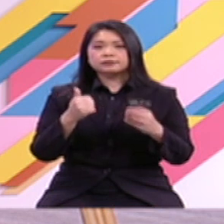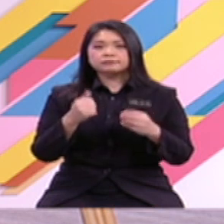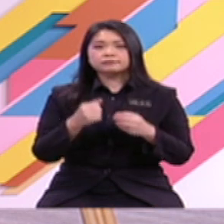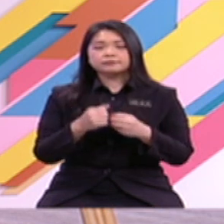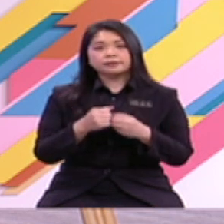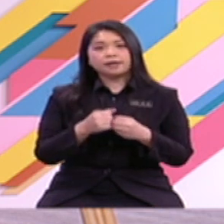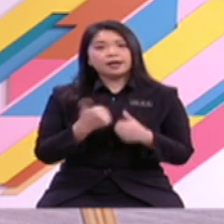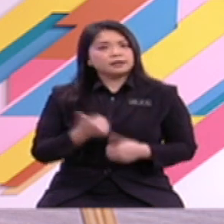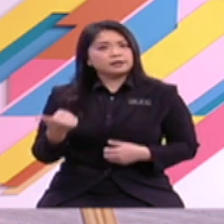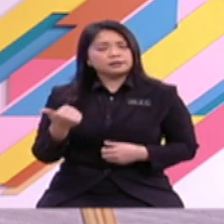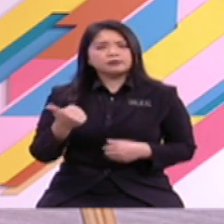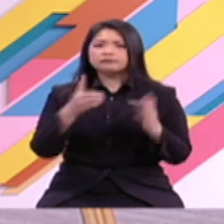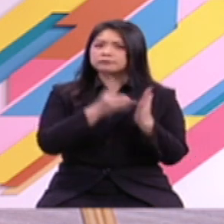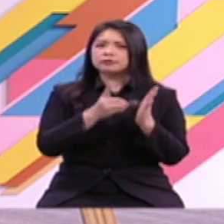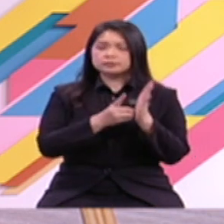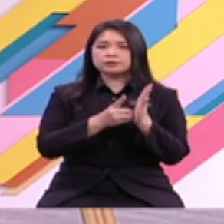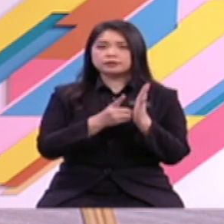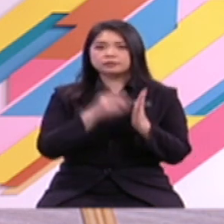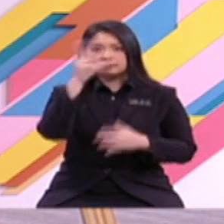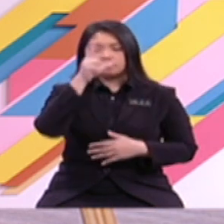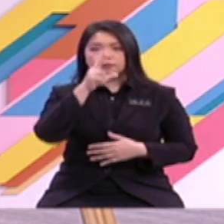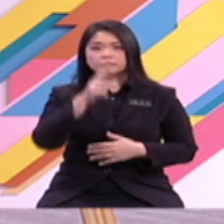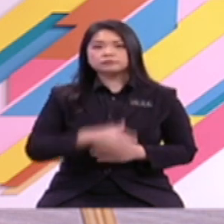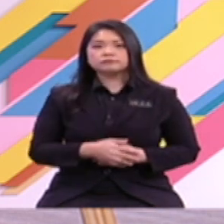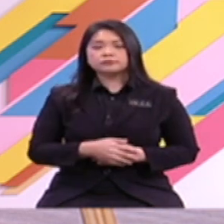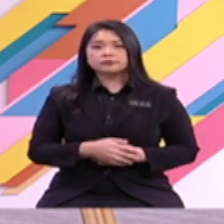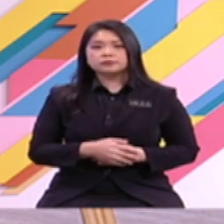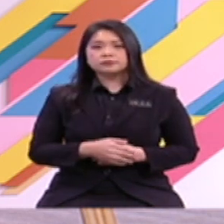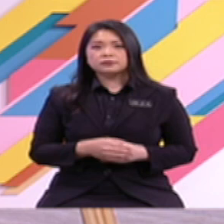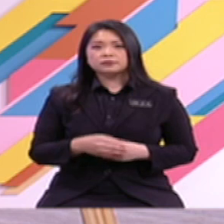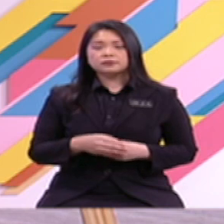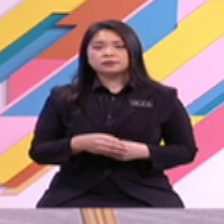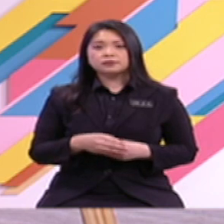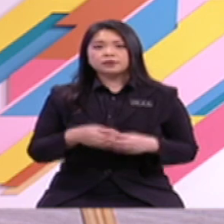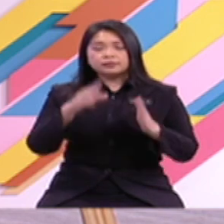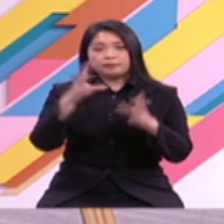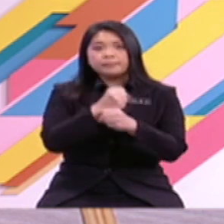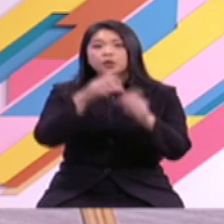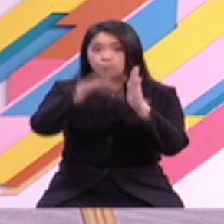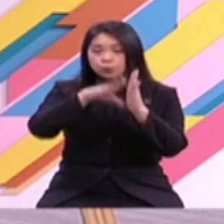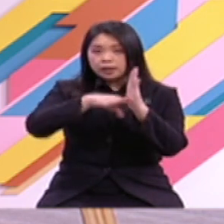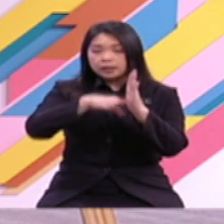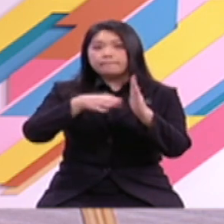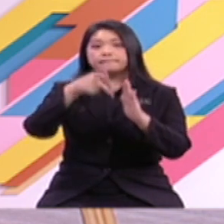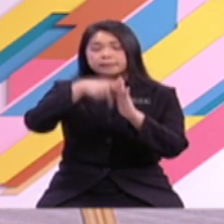menguncup dan juga ada Hai semuanya menguncup sama yang PT mengunjungi itu dia akan mengurangkan permintaan agregat